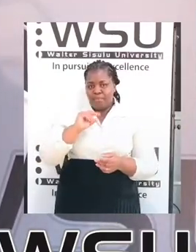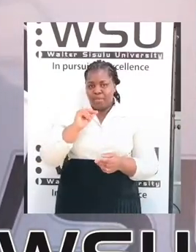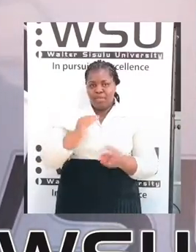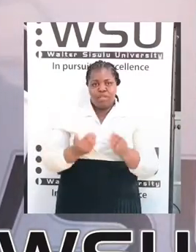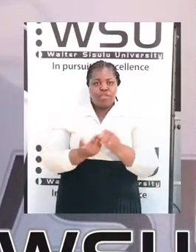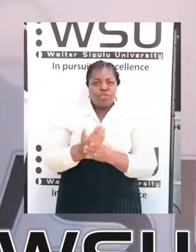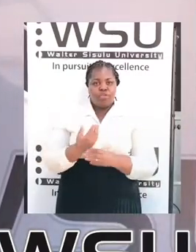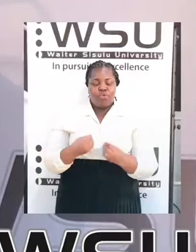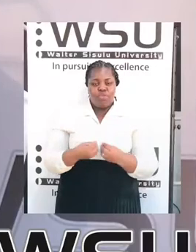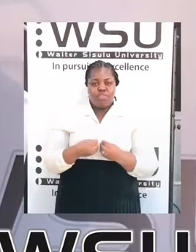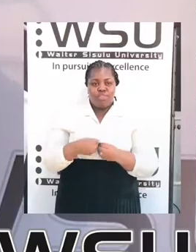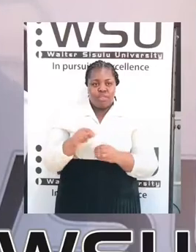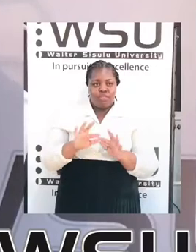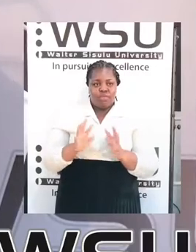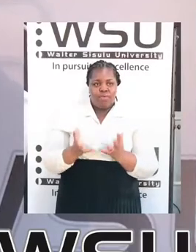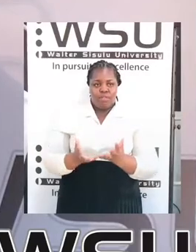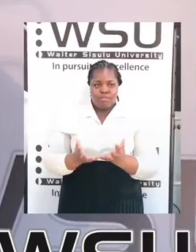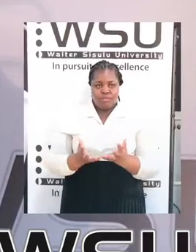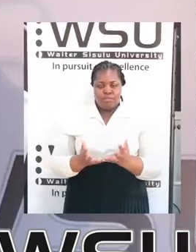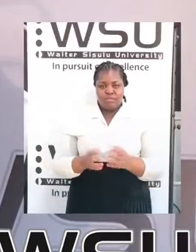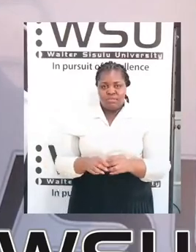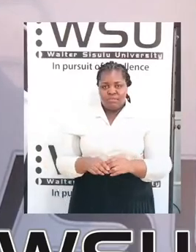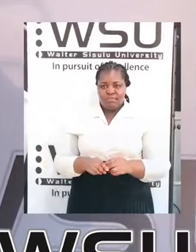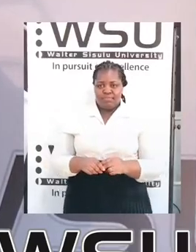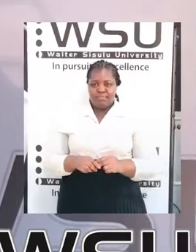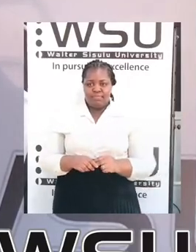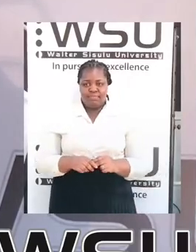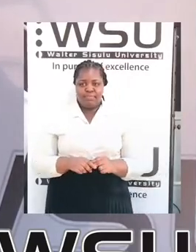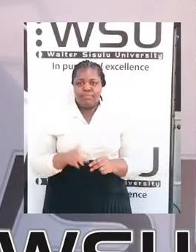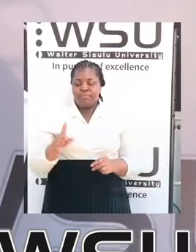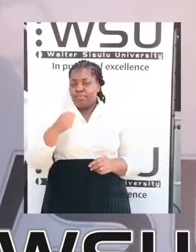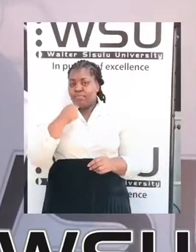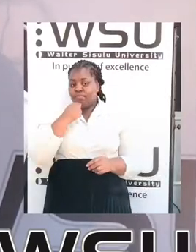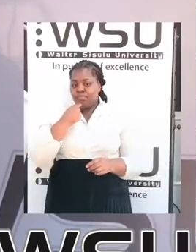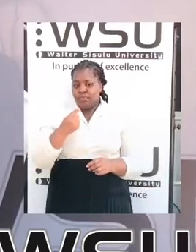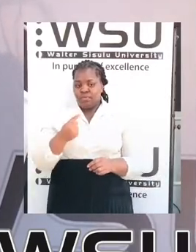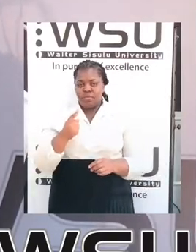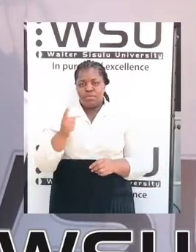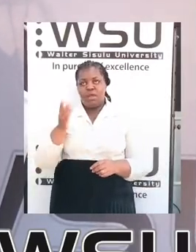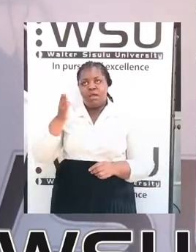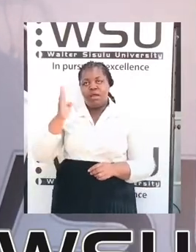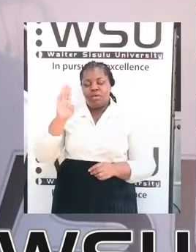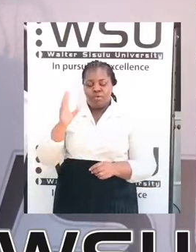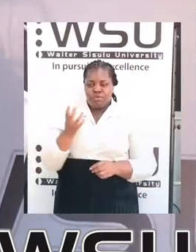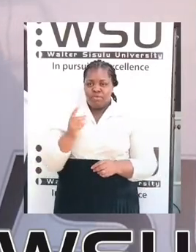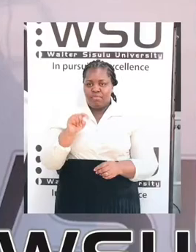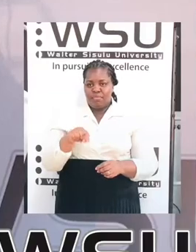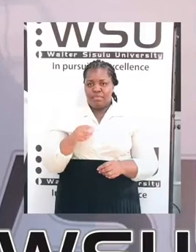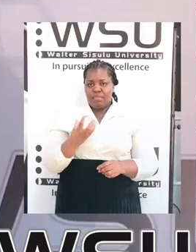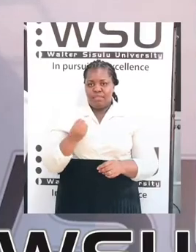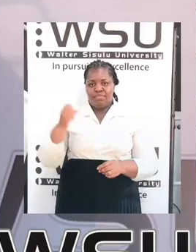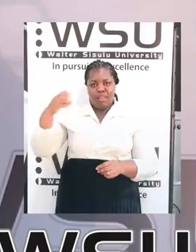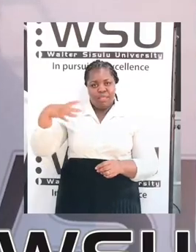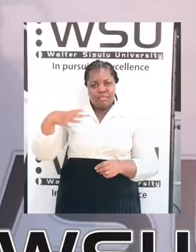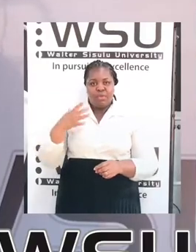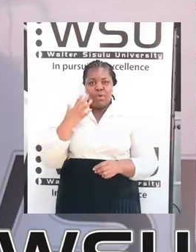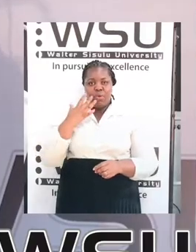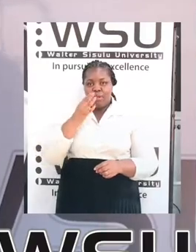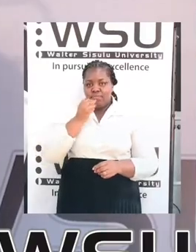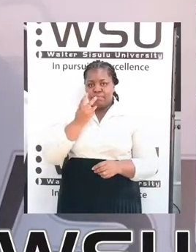entsha emhlabeni obuvoid. Wathi kulo mhlaba, let there be light. Wathi